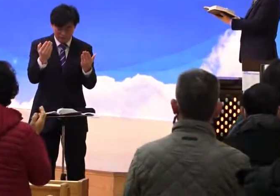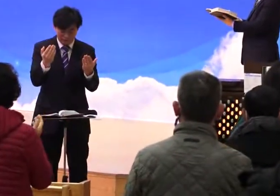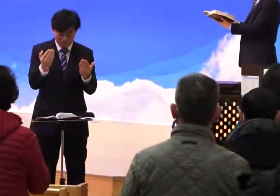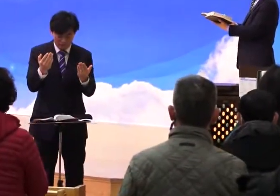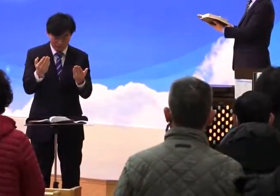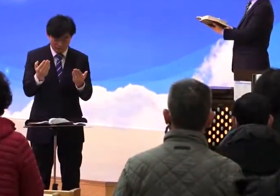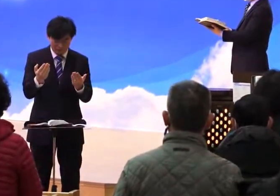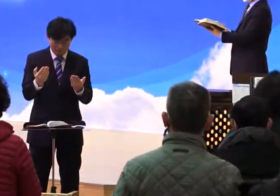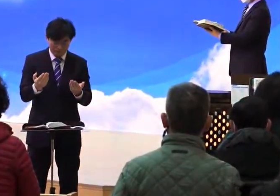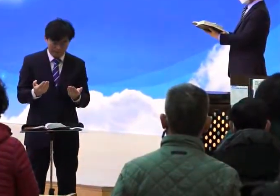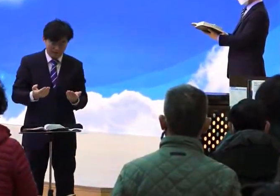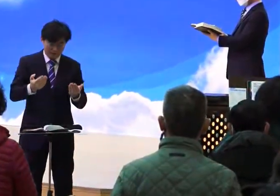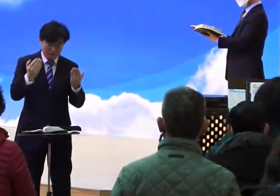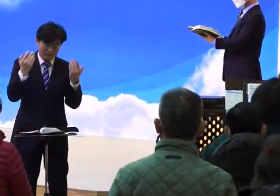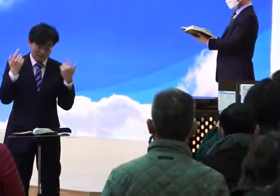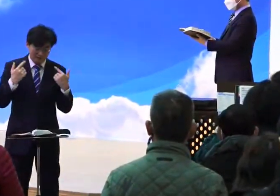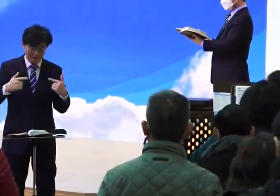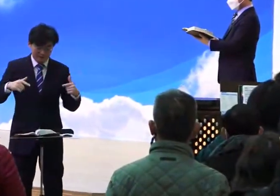힘주시고